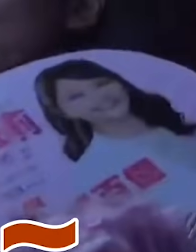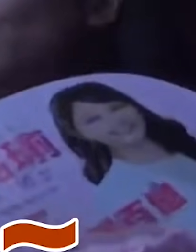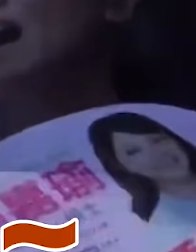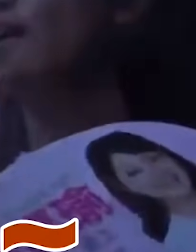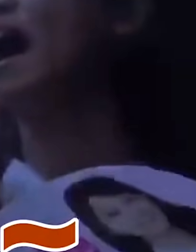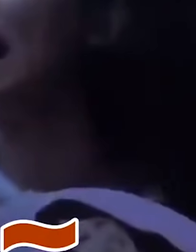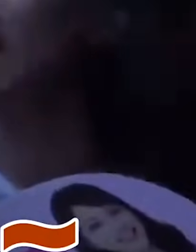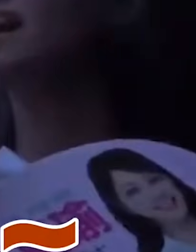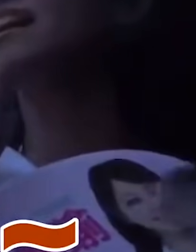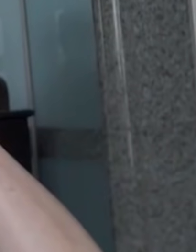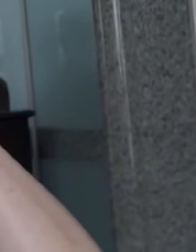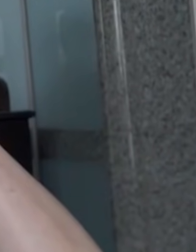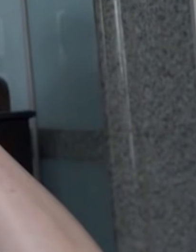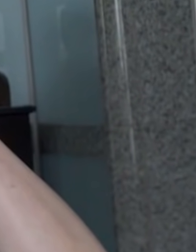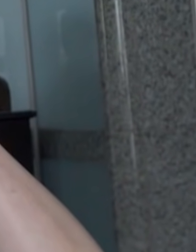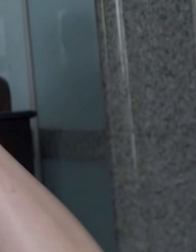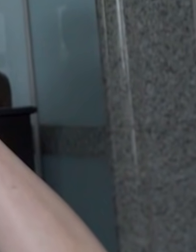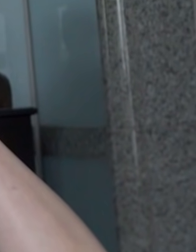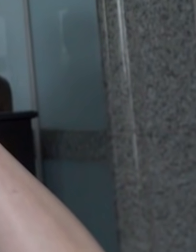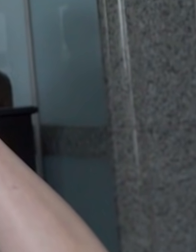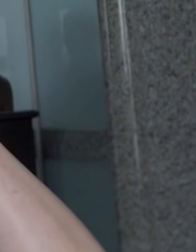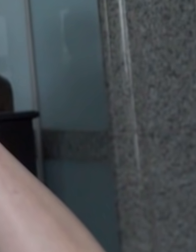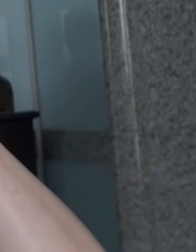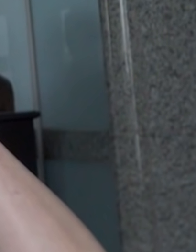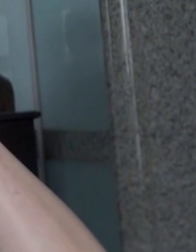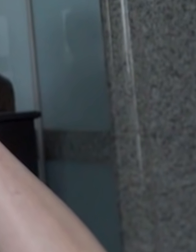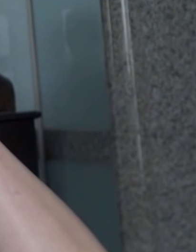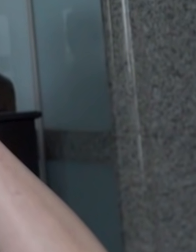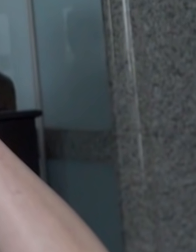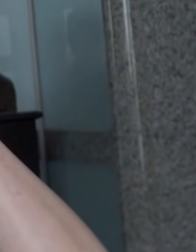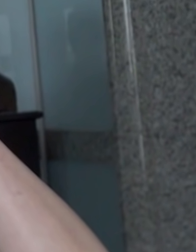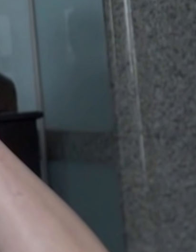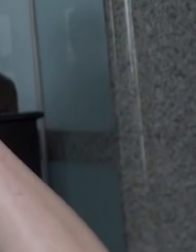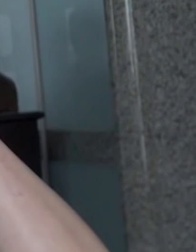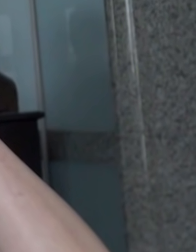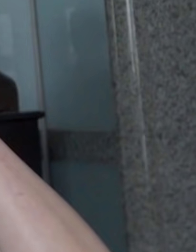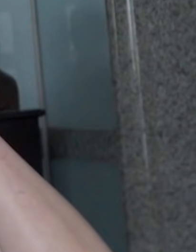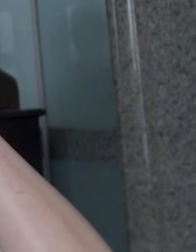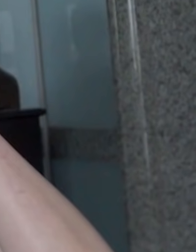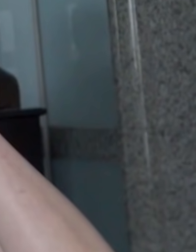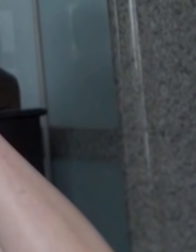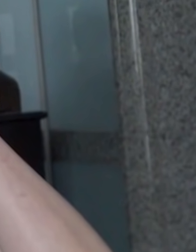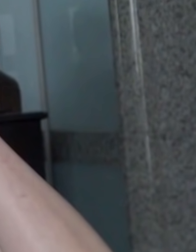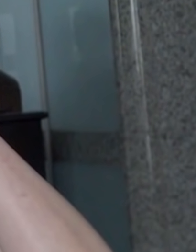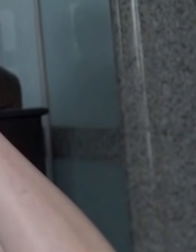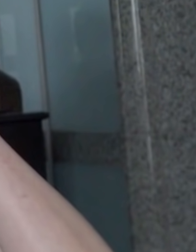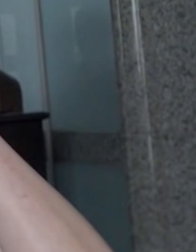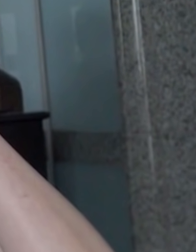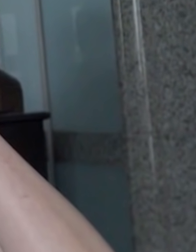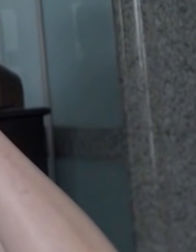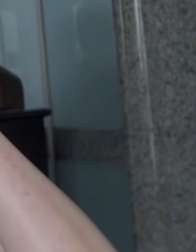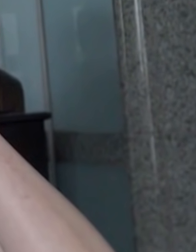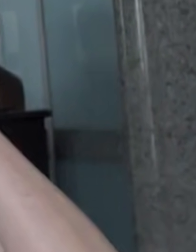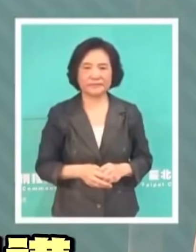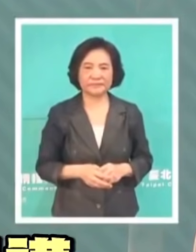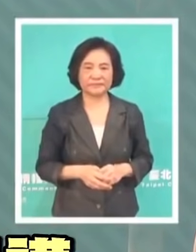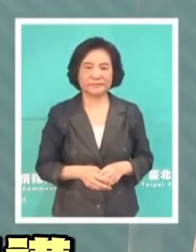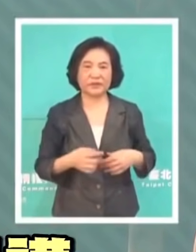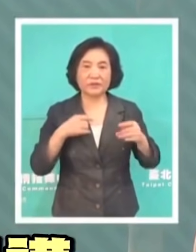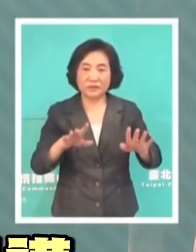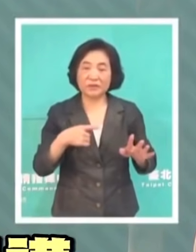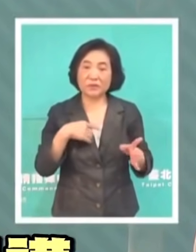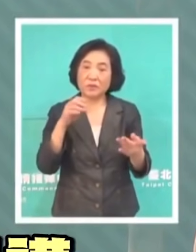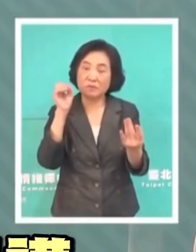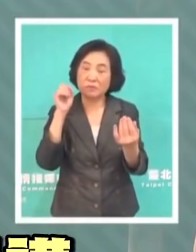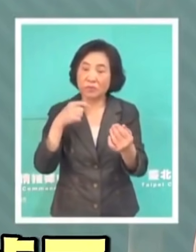你说了什么？” 哎，人家港湖女神都这样毫无保留信任你了，柯市长你也该说点什么吧。 我没有